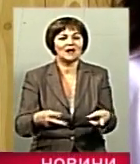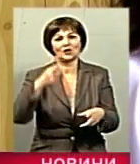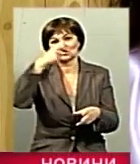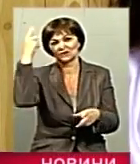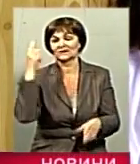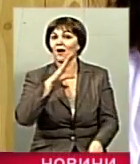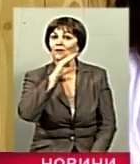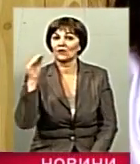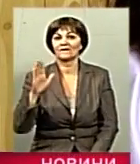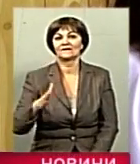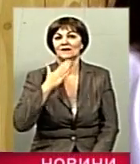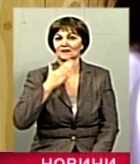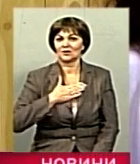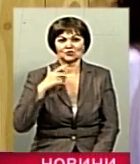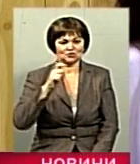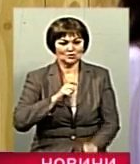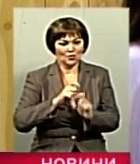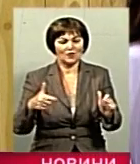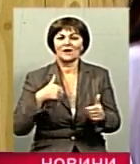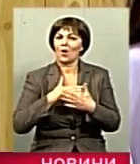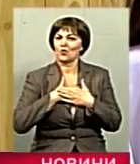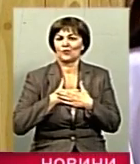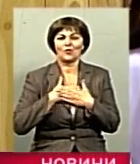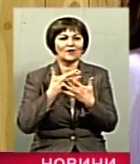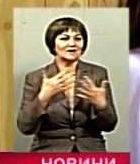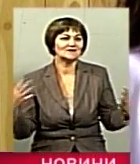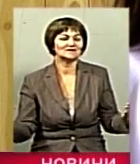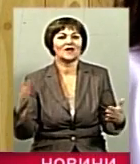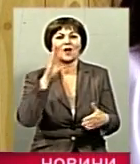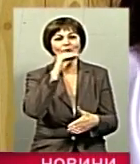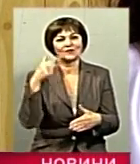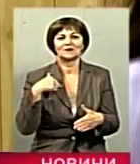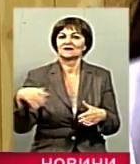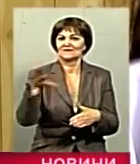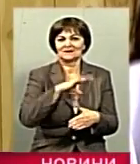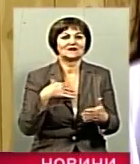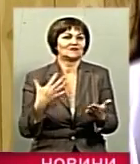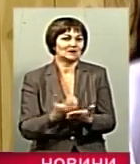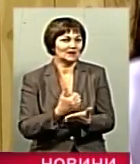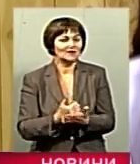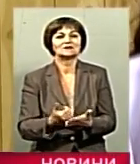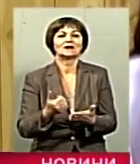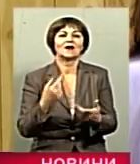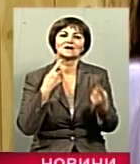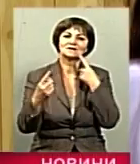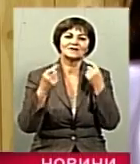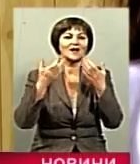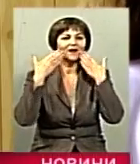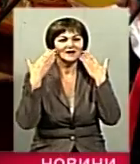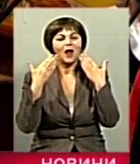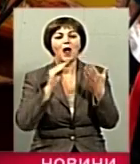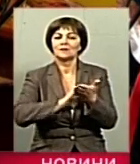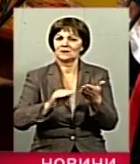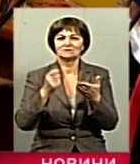нашій школі. Мені це здалося цікаво, тому що я люблю вчити язики, мені це вдається. Розмовляти легше чеською мовою, писати